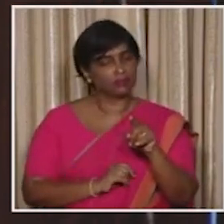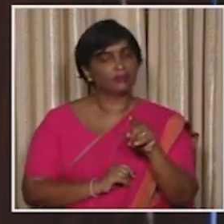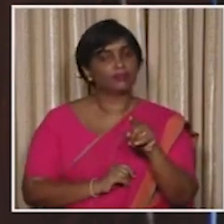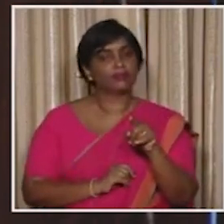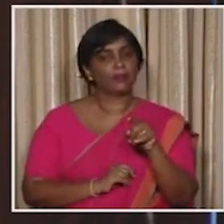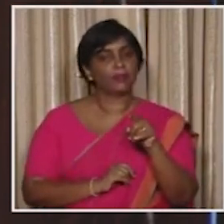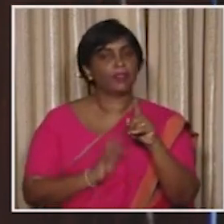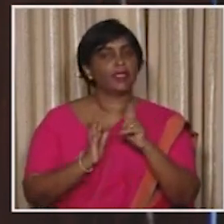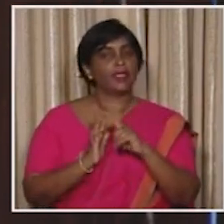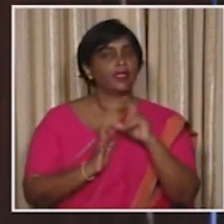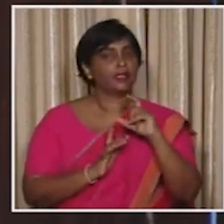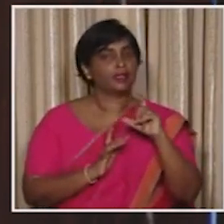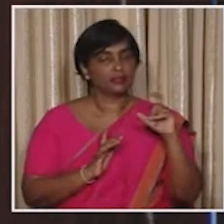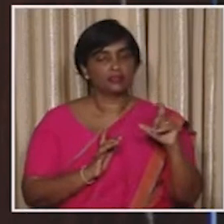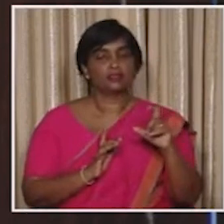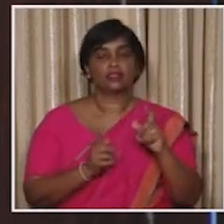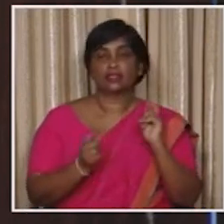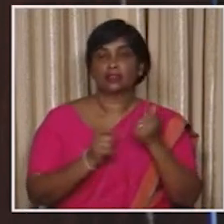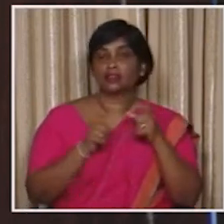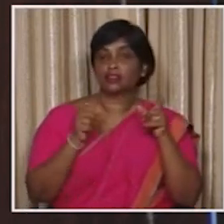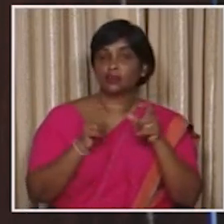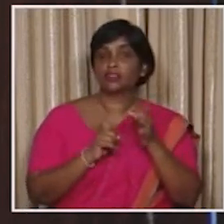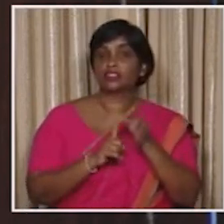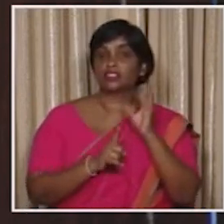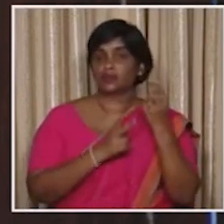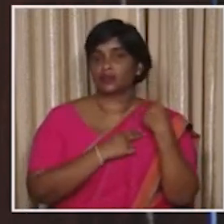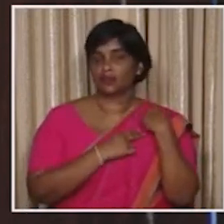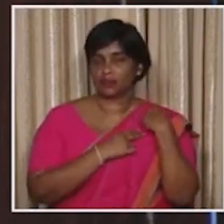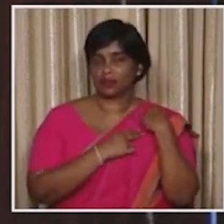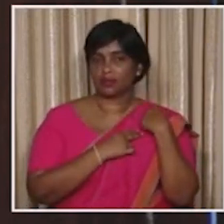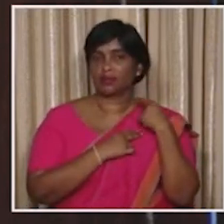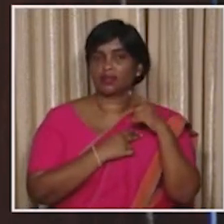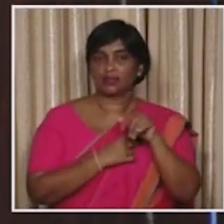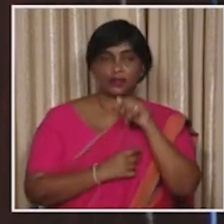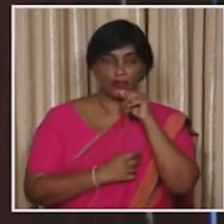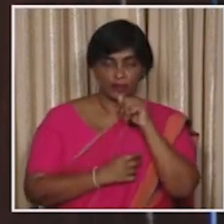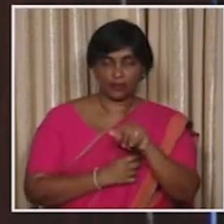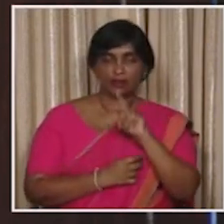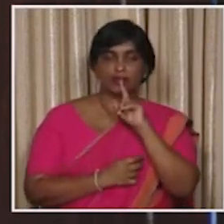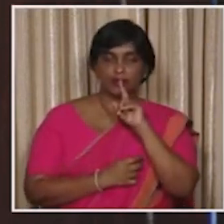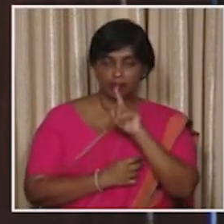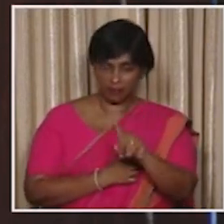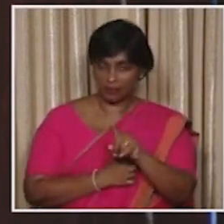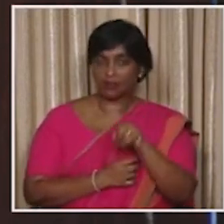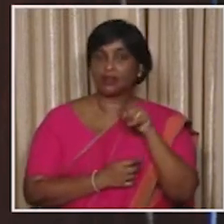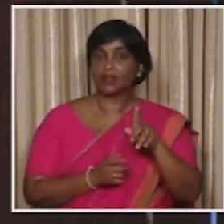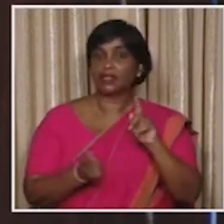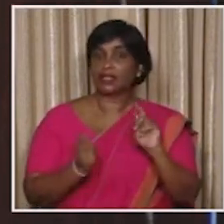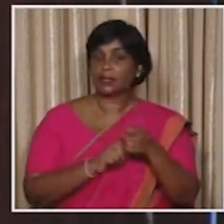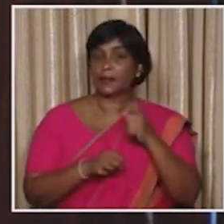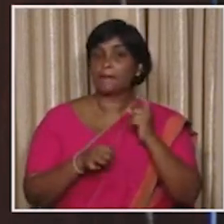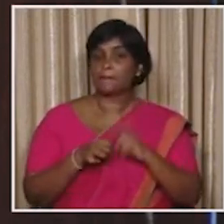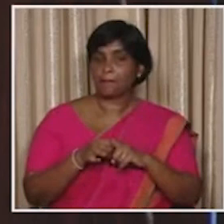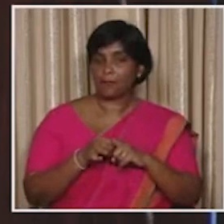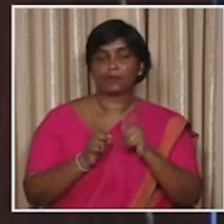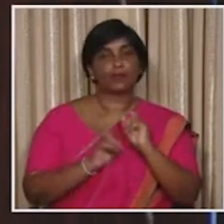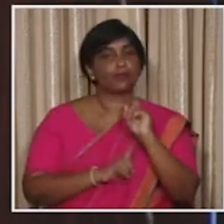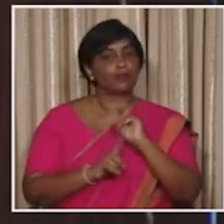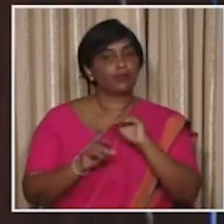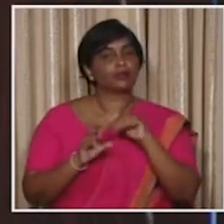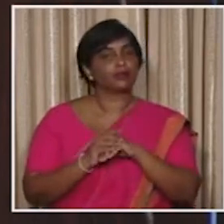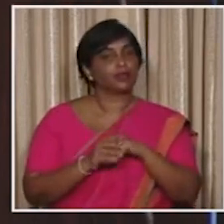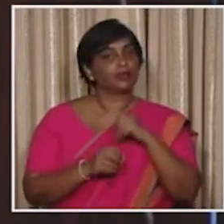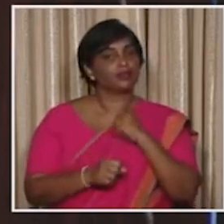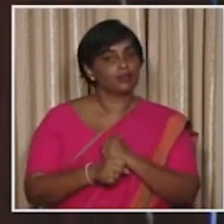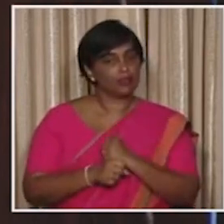මේ ICC එක ක්‍රිකට් තානම් කිරීමට ජනාධිපතිව වාක්‍යයක්. ඒ නිසා ඉතා පැහැදිලිව කියන්න ඕනේ මේ ක්‍රිකට් ප්‍රශ්නේදී පාර්ලිමේන්තුවේ ආණ්ඩු